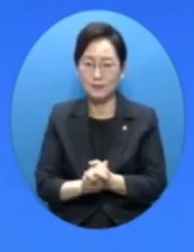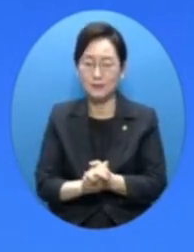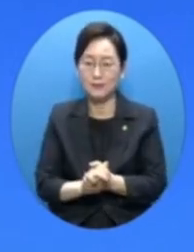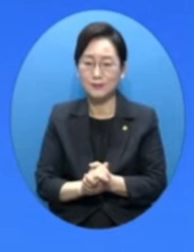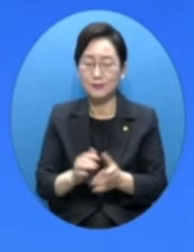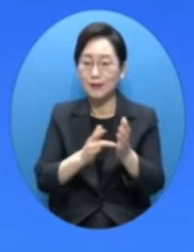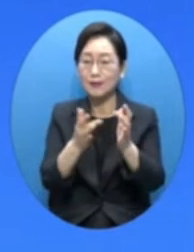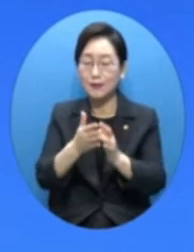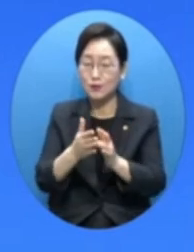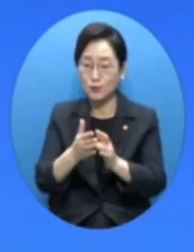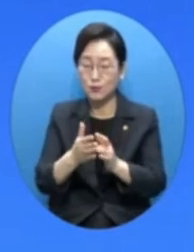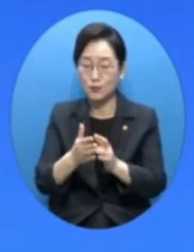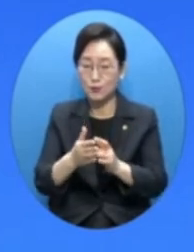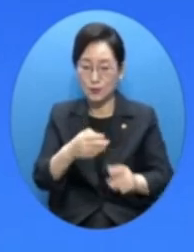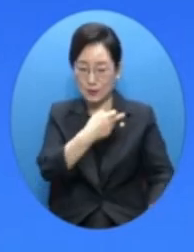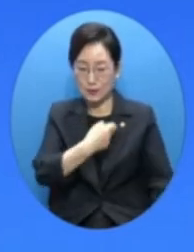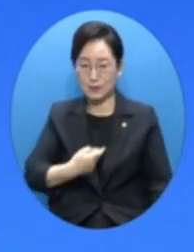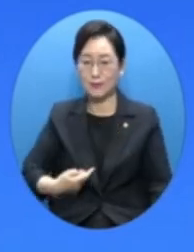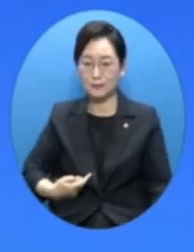예수님의 제자들이